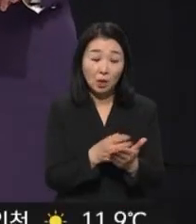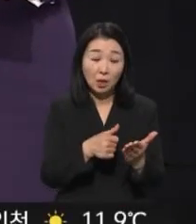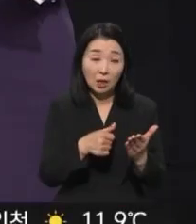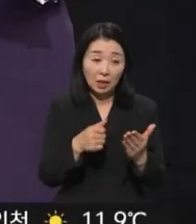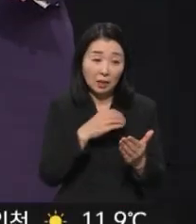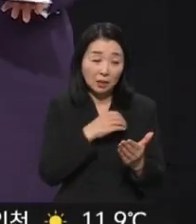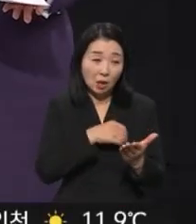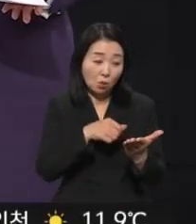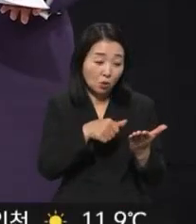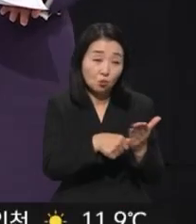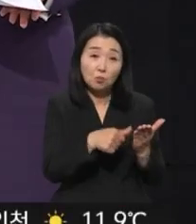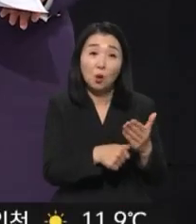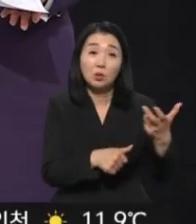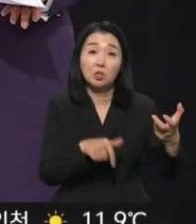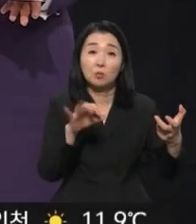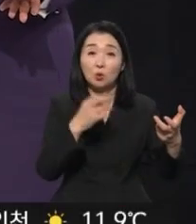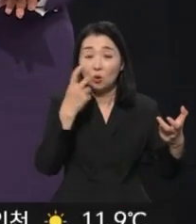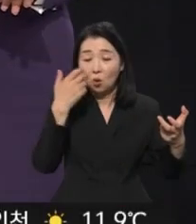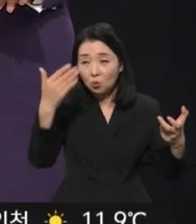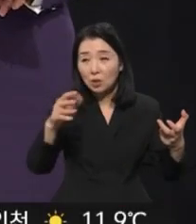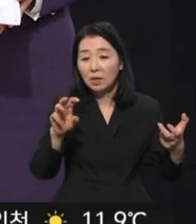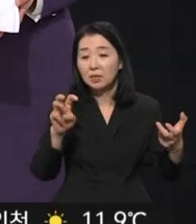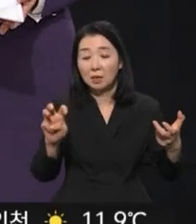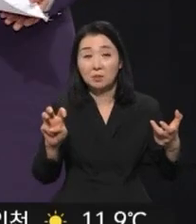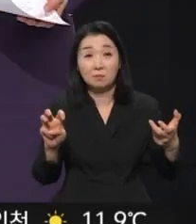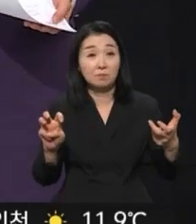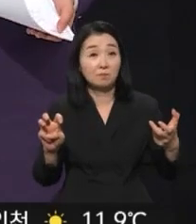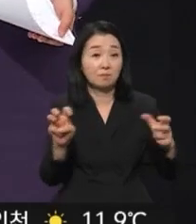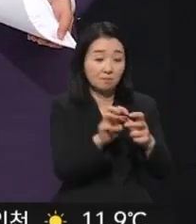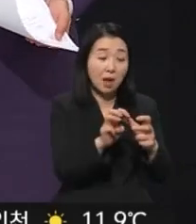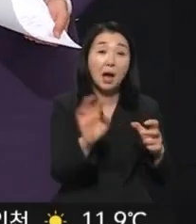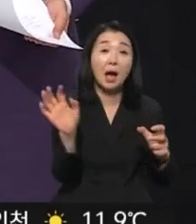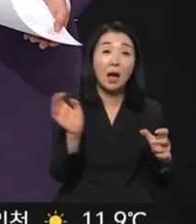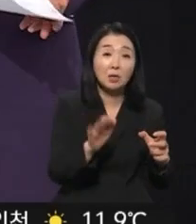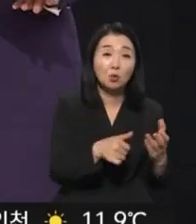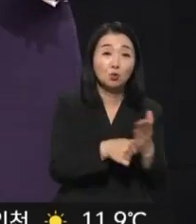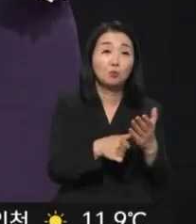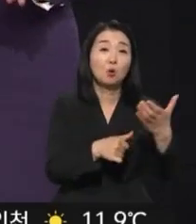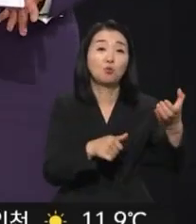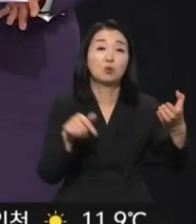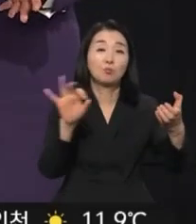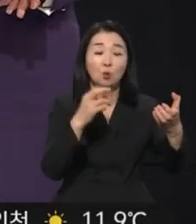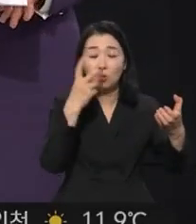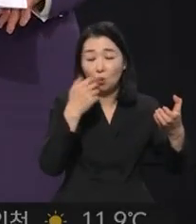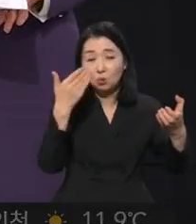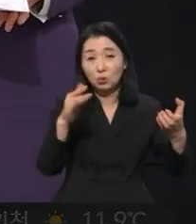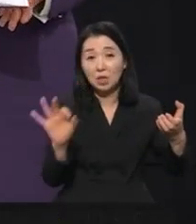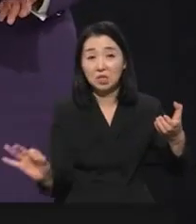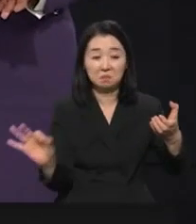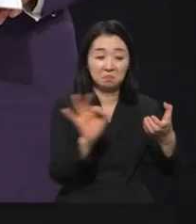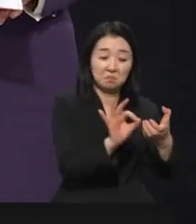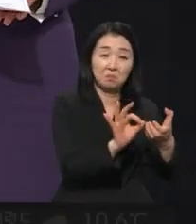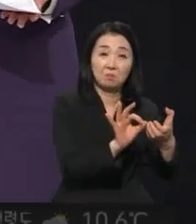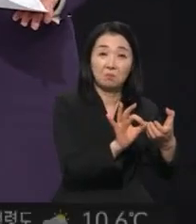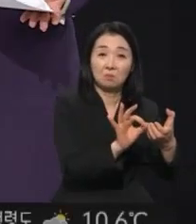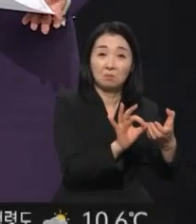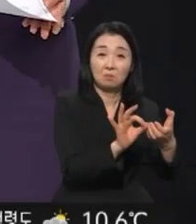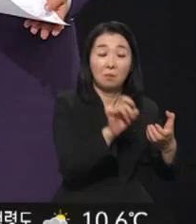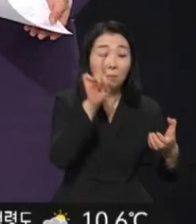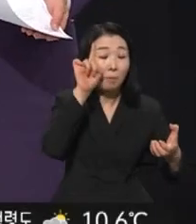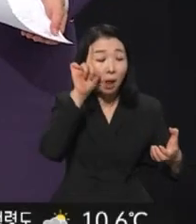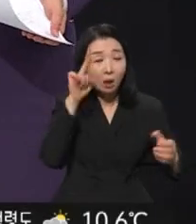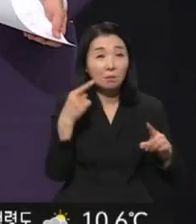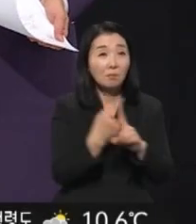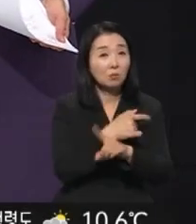투표 70%와 여론조사 30%가 아닌 당원 투표 90%, 여론조사 10%로